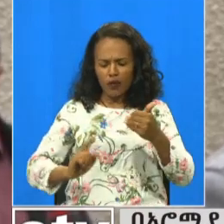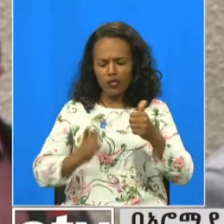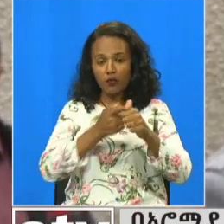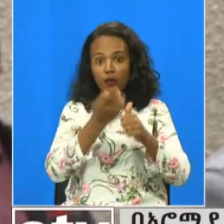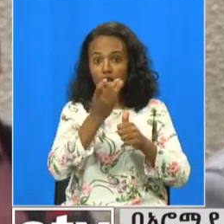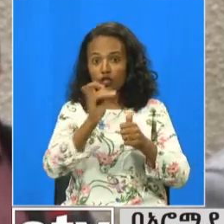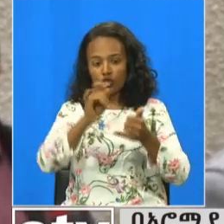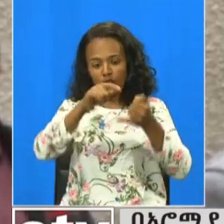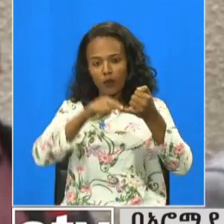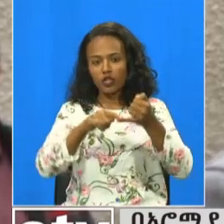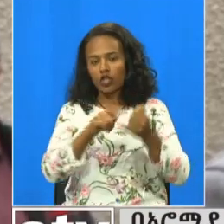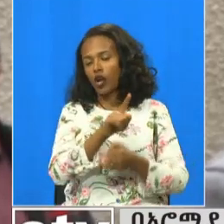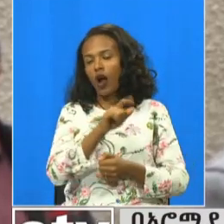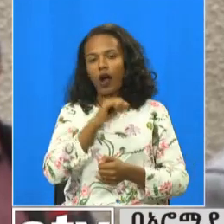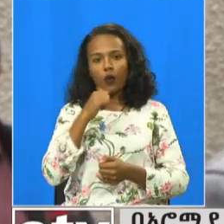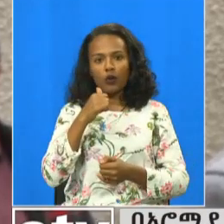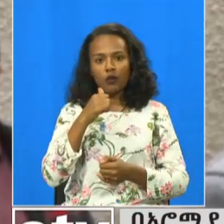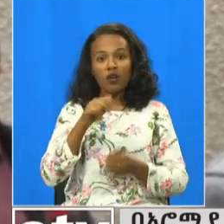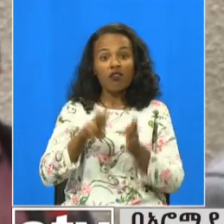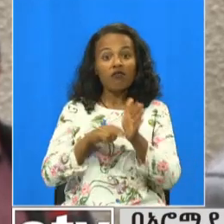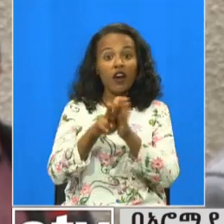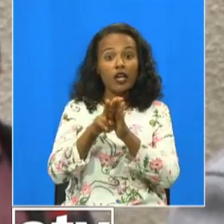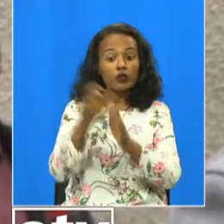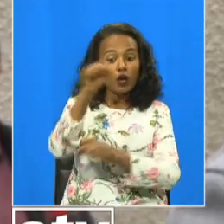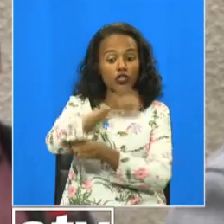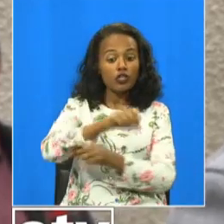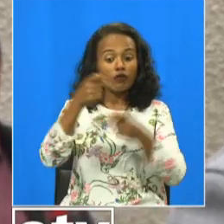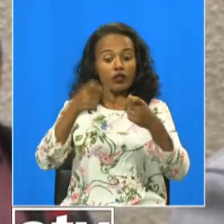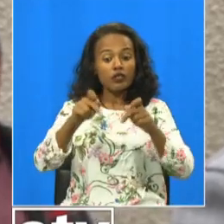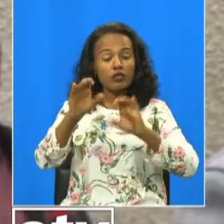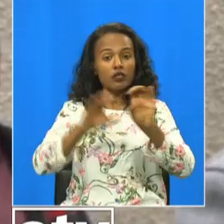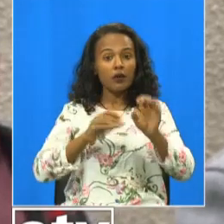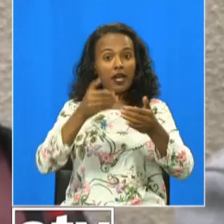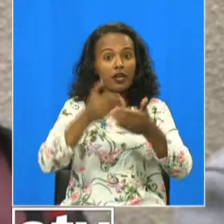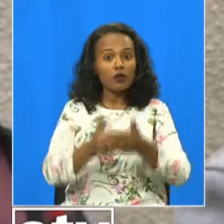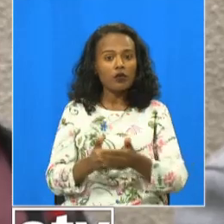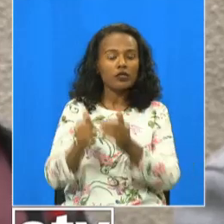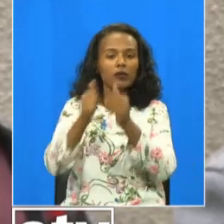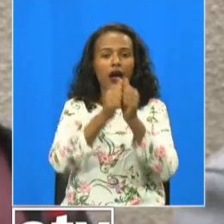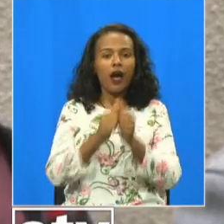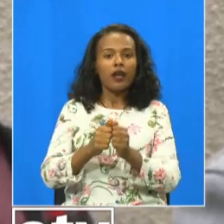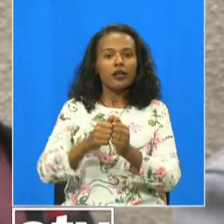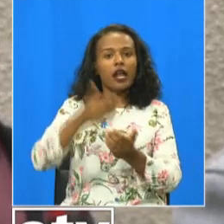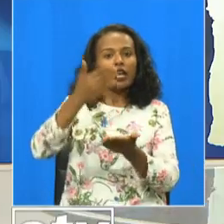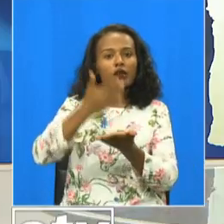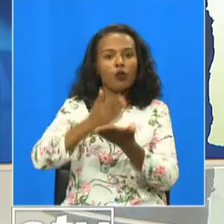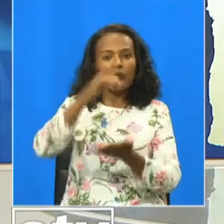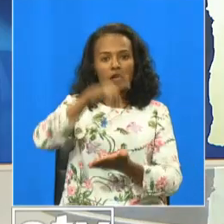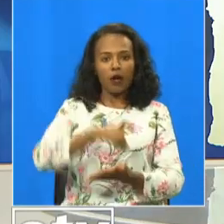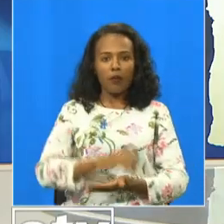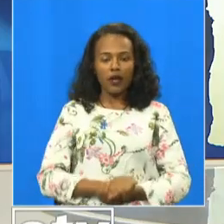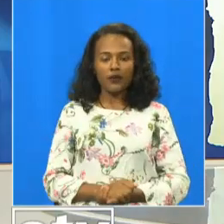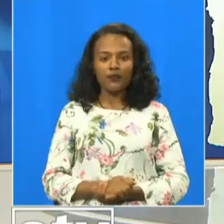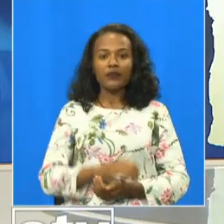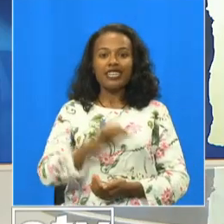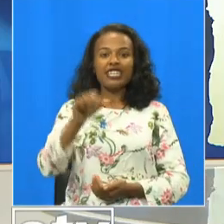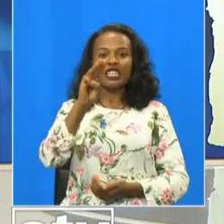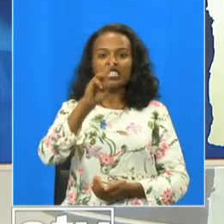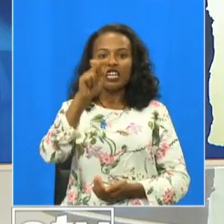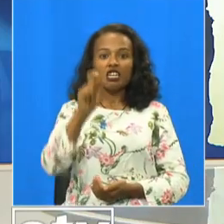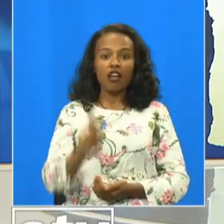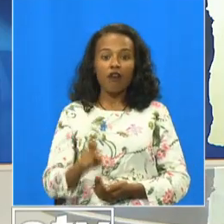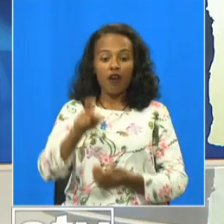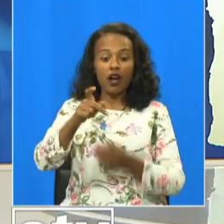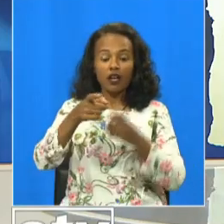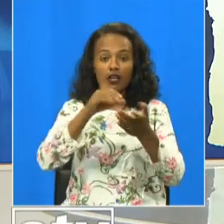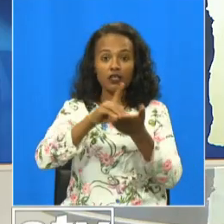እንጂ የመጨረሻ አይሆንም። ቫይረሱን አሸንፈን ድል እስከምናርገው ድረስ በአንድ ላይ ልንቆም ይገባል። እንደ ሰንዳፋ በኬ ከተማ